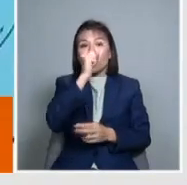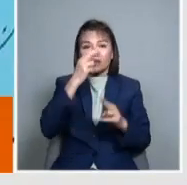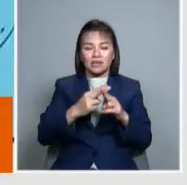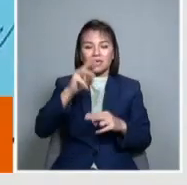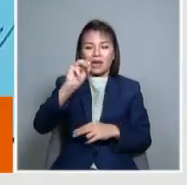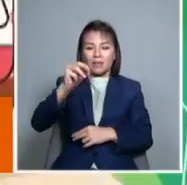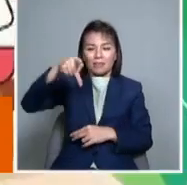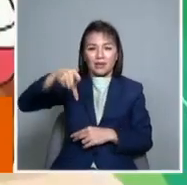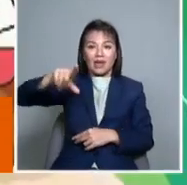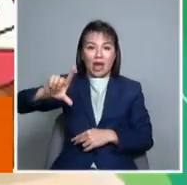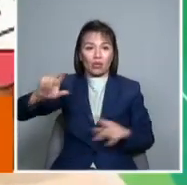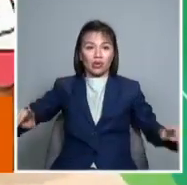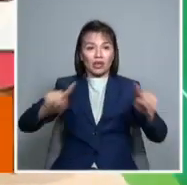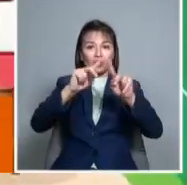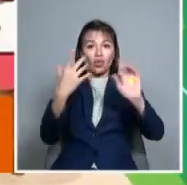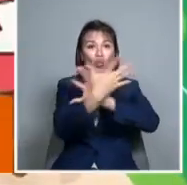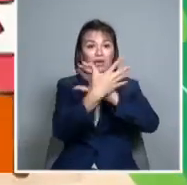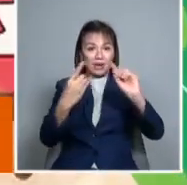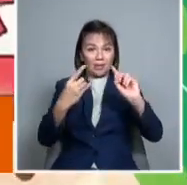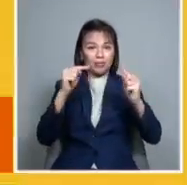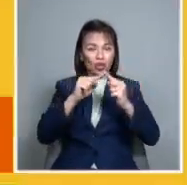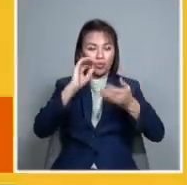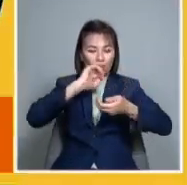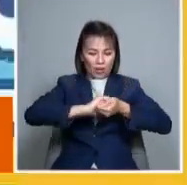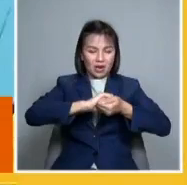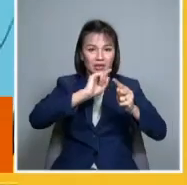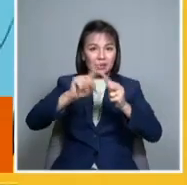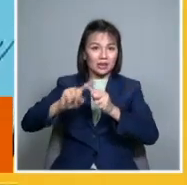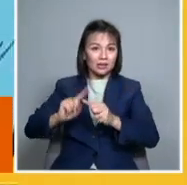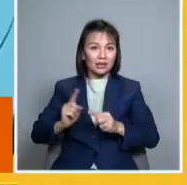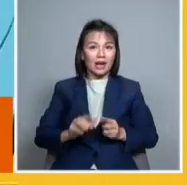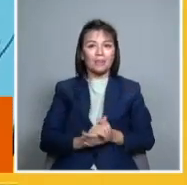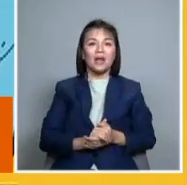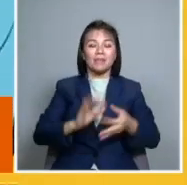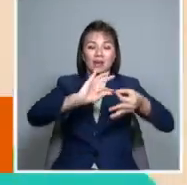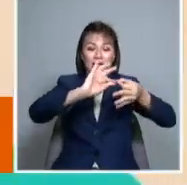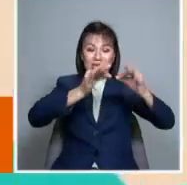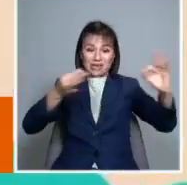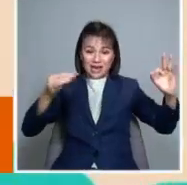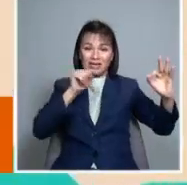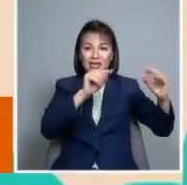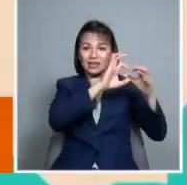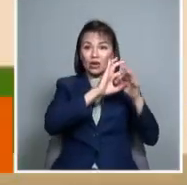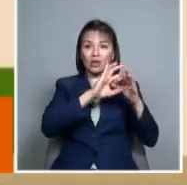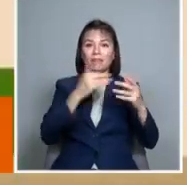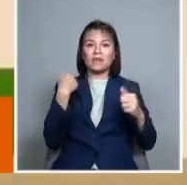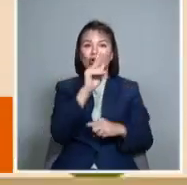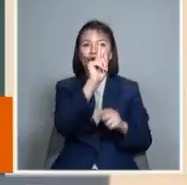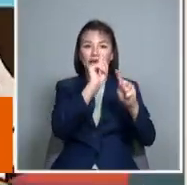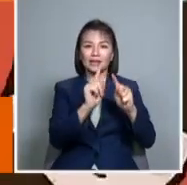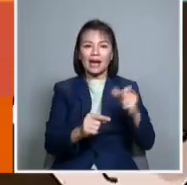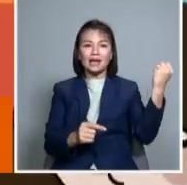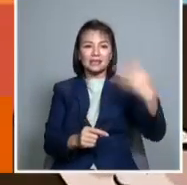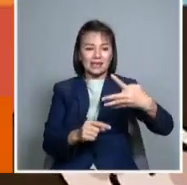PLจะทำโดยกระทรวงวัฒนธรรมร่วมกับหน่วยงานที่เกี่ยวข้องครับโดยมีเนื้อหาพูดถึง 4ข้อที่ไม่ควรถาม